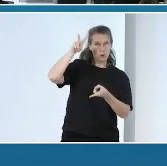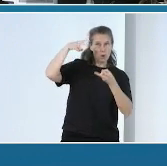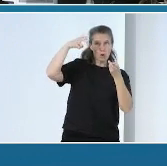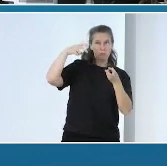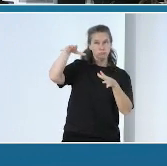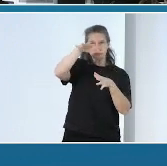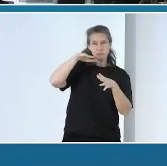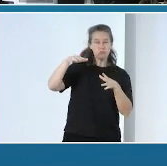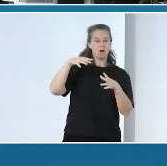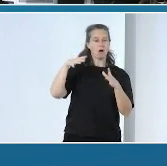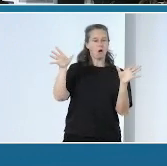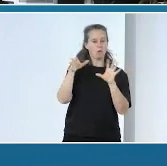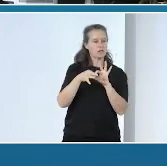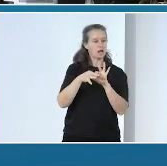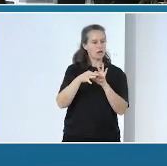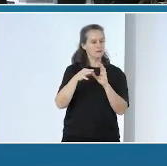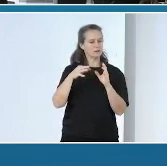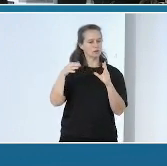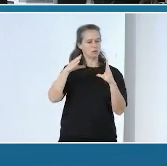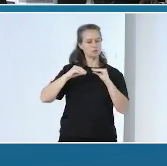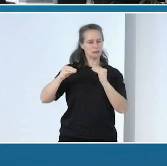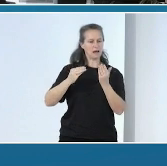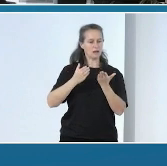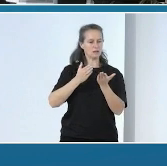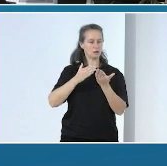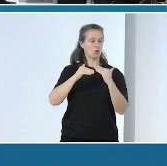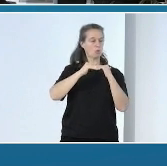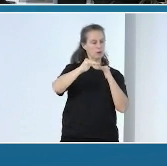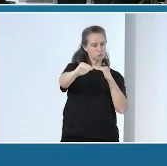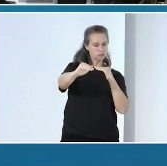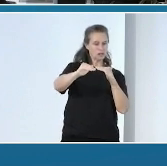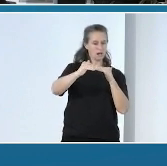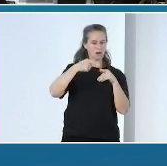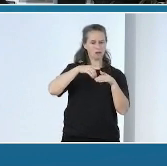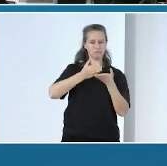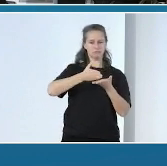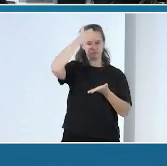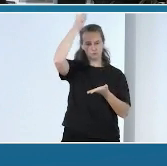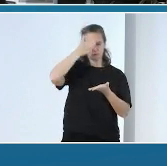les vecteurs spatiaux, les axes horizontaux,